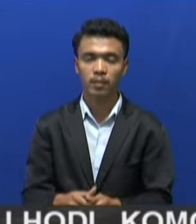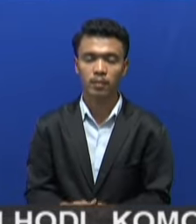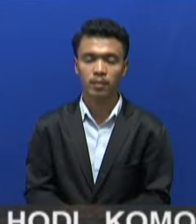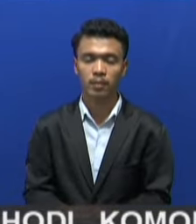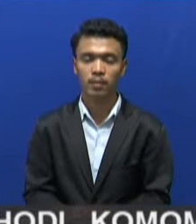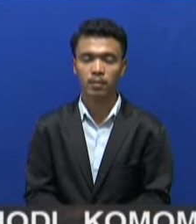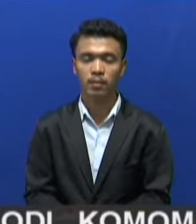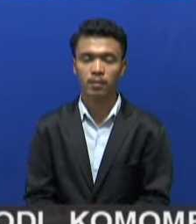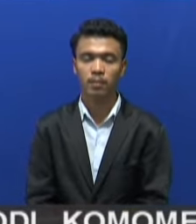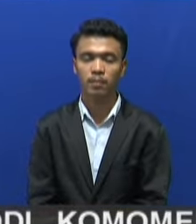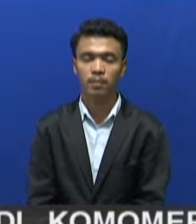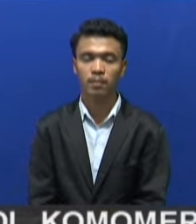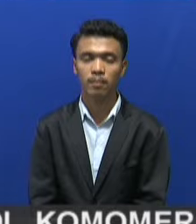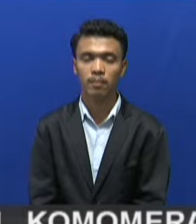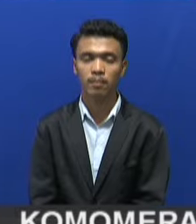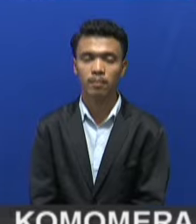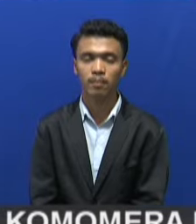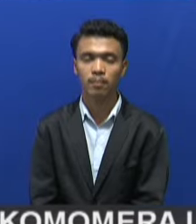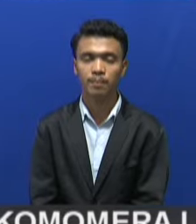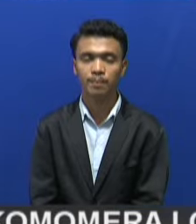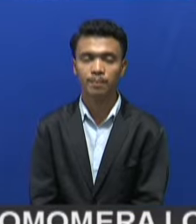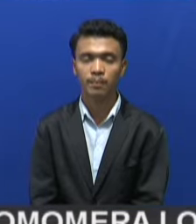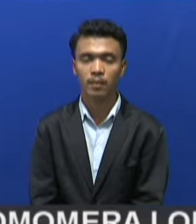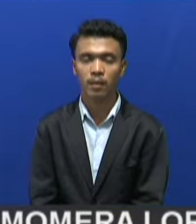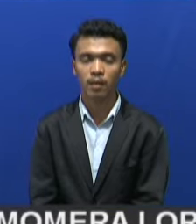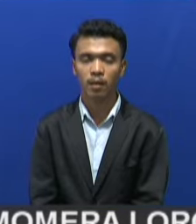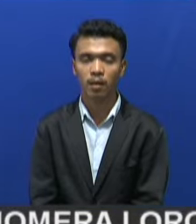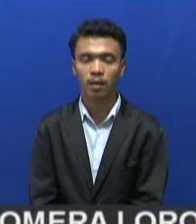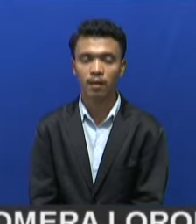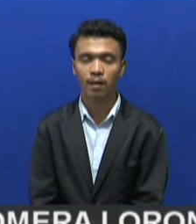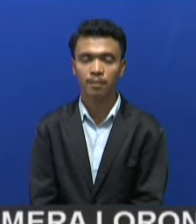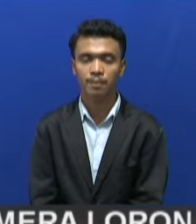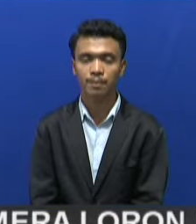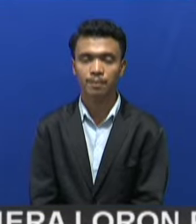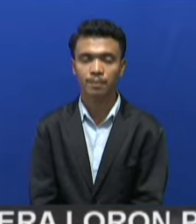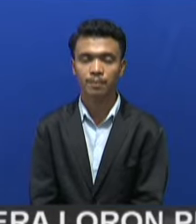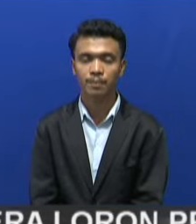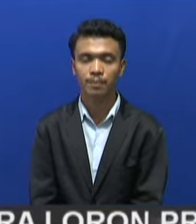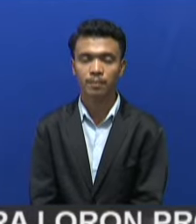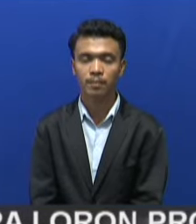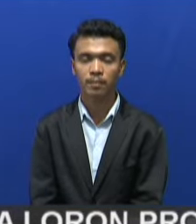misenat ini dium prram